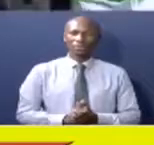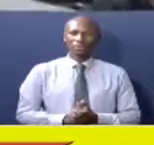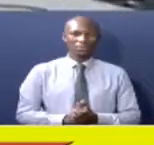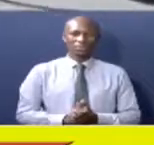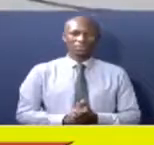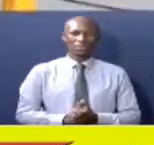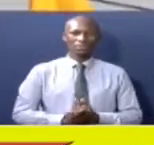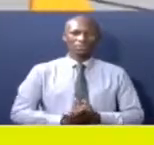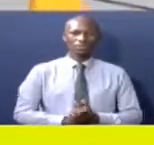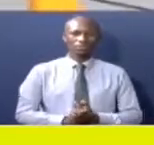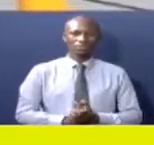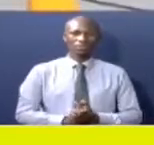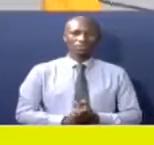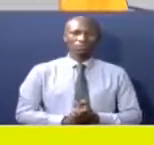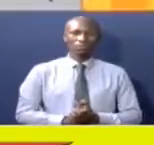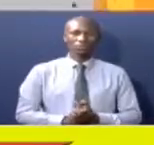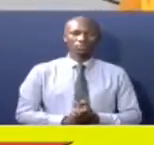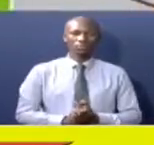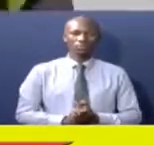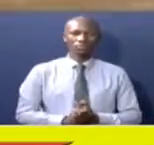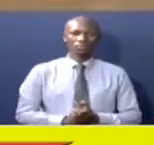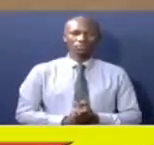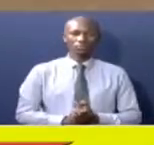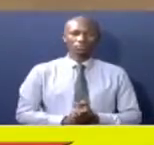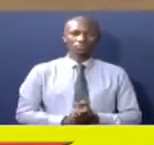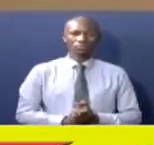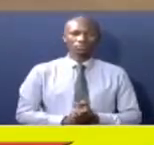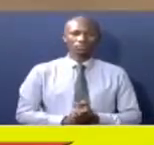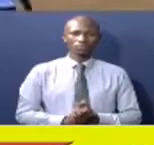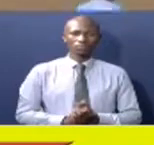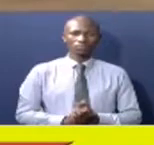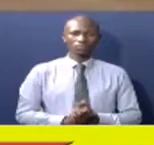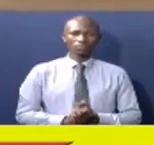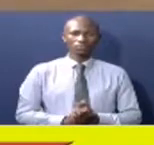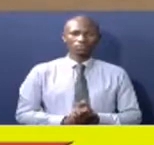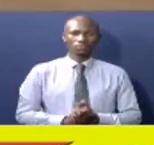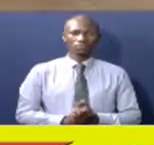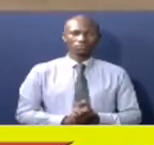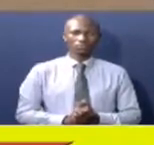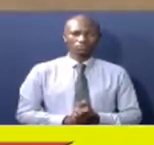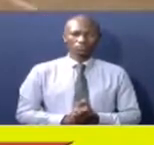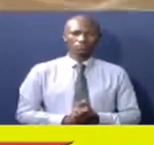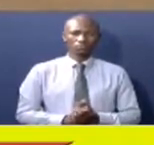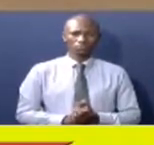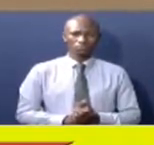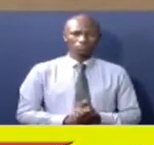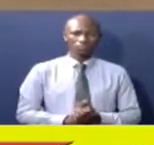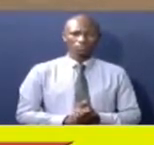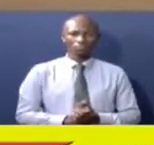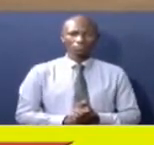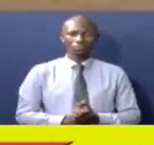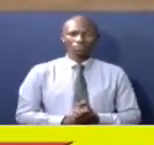kichwa, shika mabeka, shika kiuno, zunguka kidogo, jinsi anavyosherekea. Aliuchukua mpira vizuri kabisa Amos